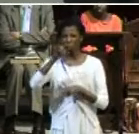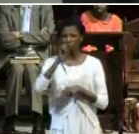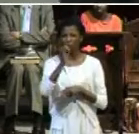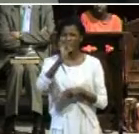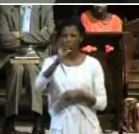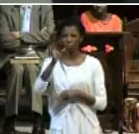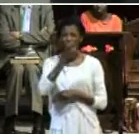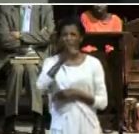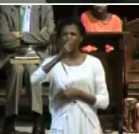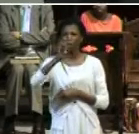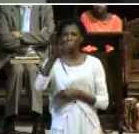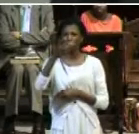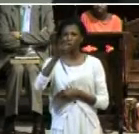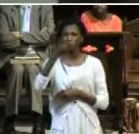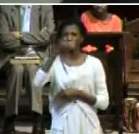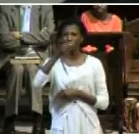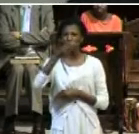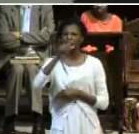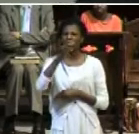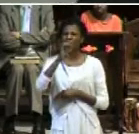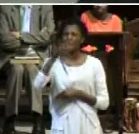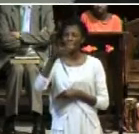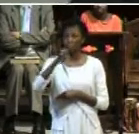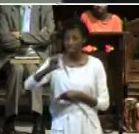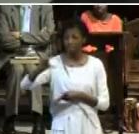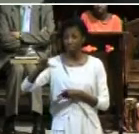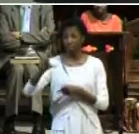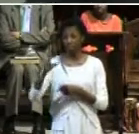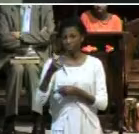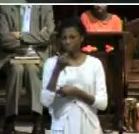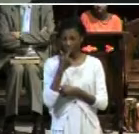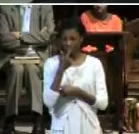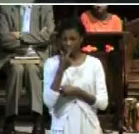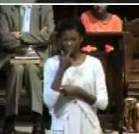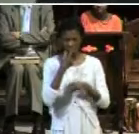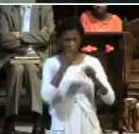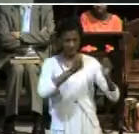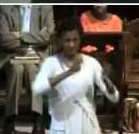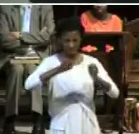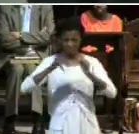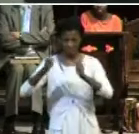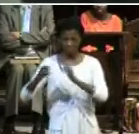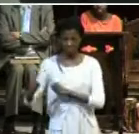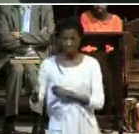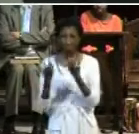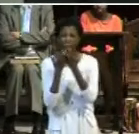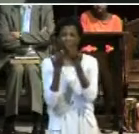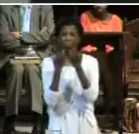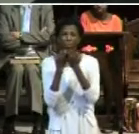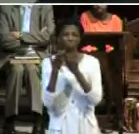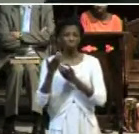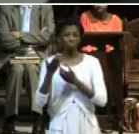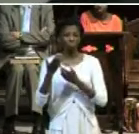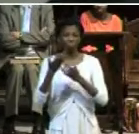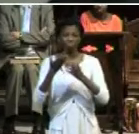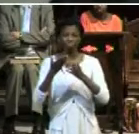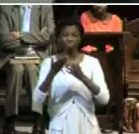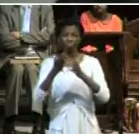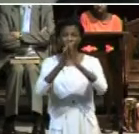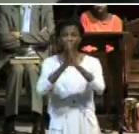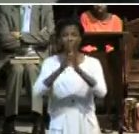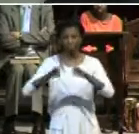post-dénominationnel. L'Église adventiste pose problème parce qu'elle n'utilise les locaux le samedi, jour où les autres ne les utilisent